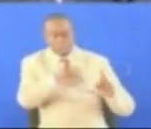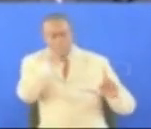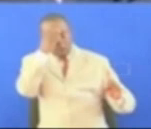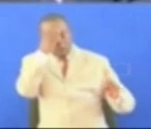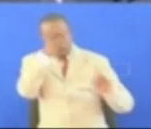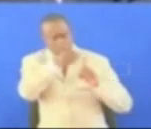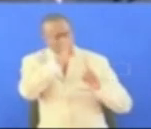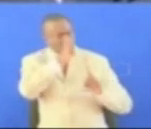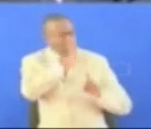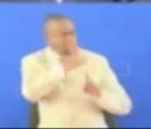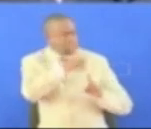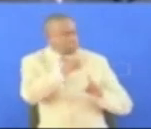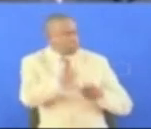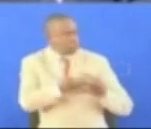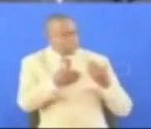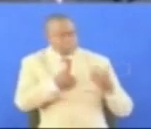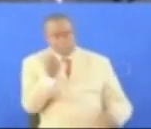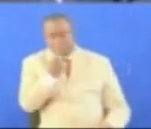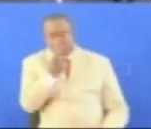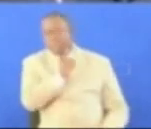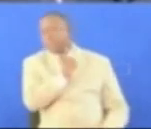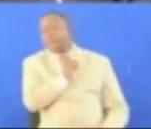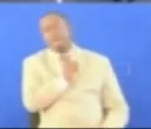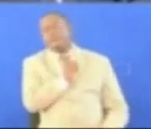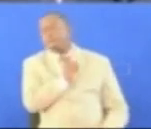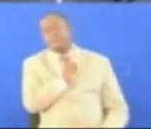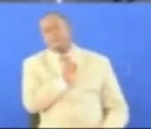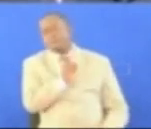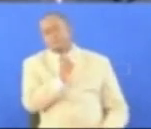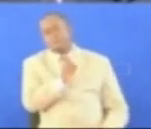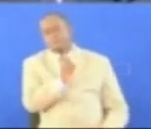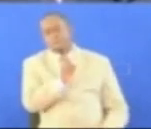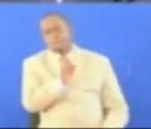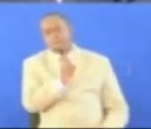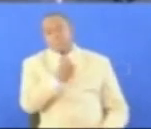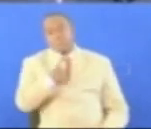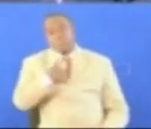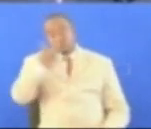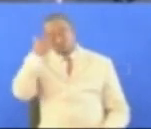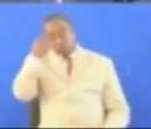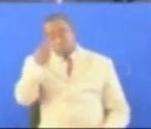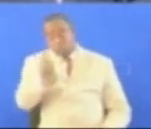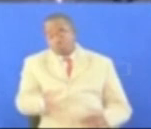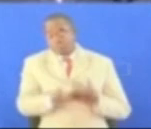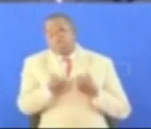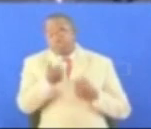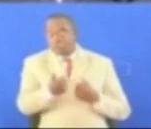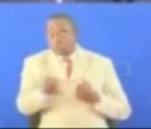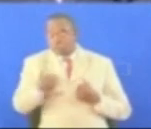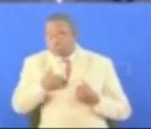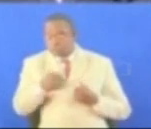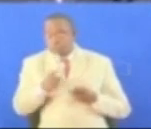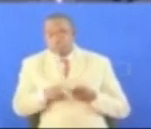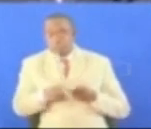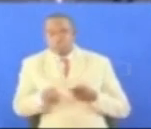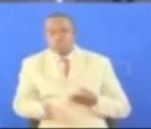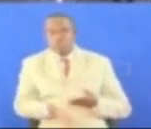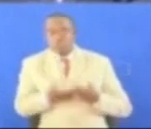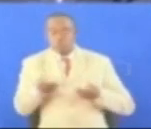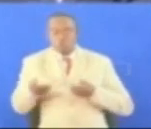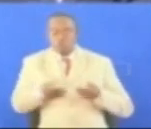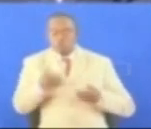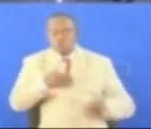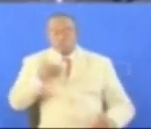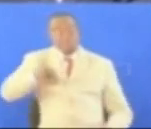sio kutusaidia sisi tunaoishi leo peke yetu. Tuna nia ya kuwasaidia watoto wetu, tuna nia ya kusaidia